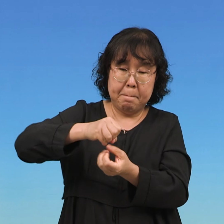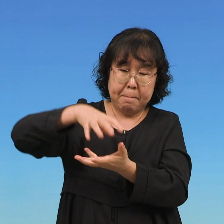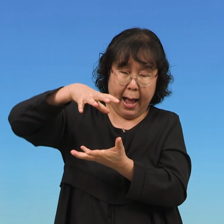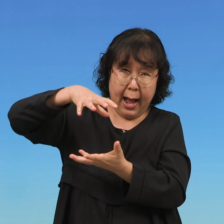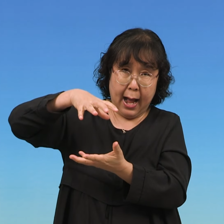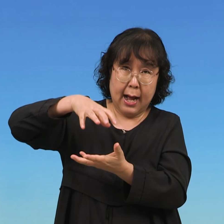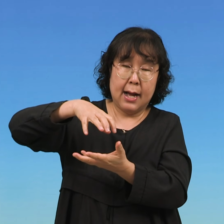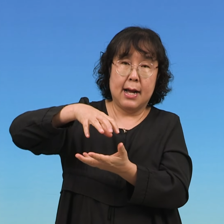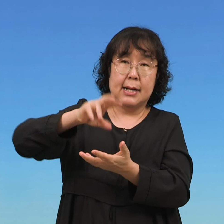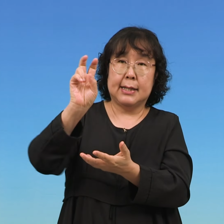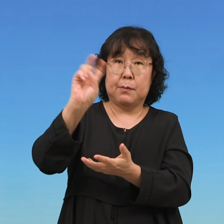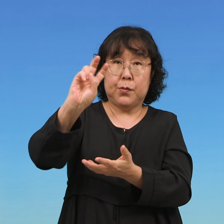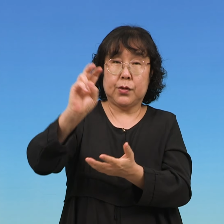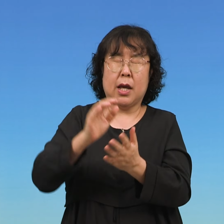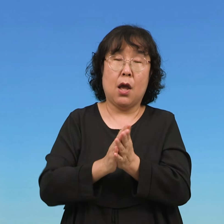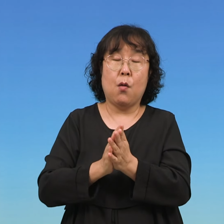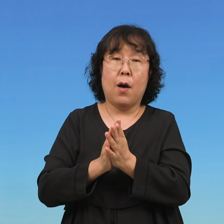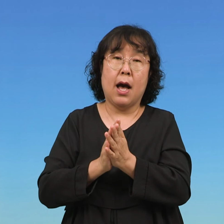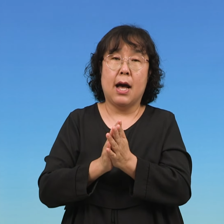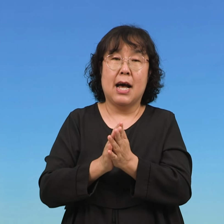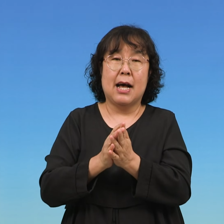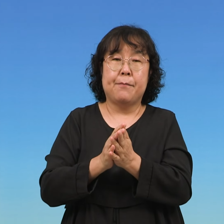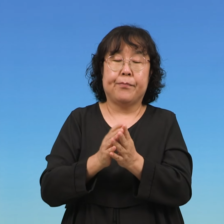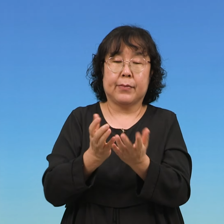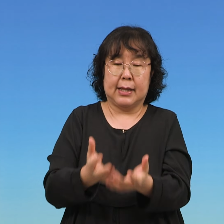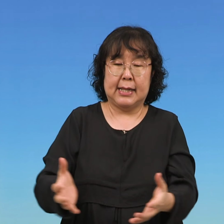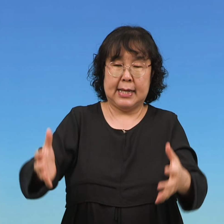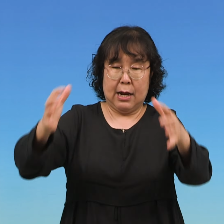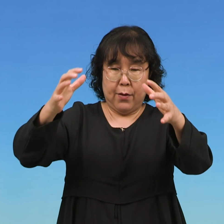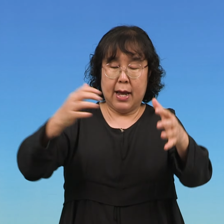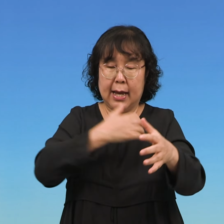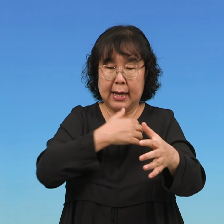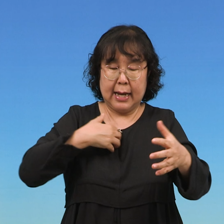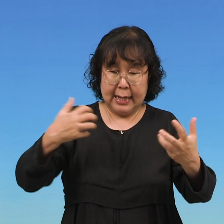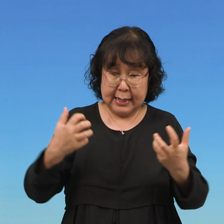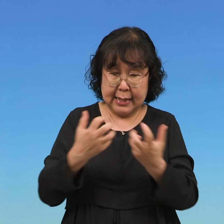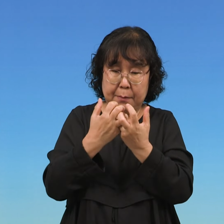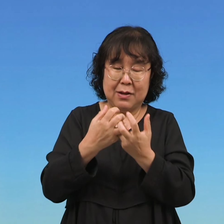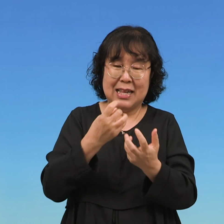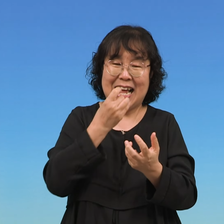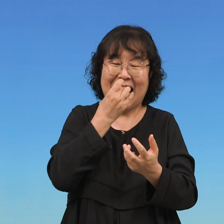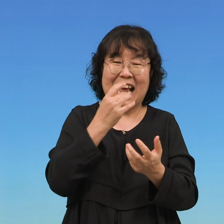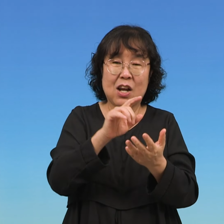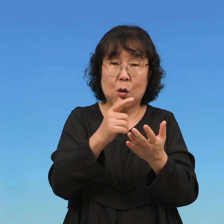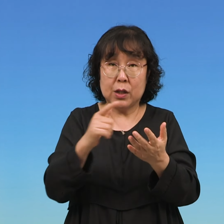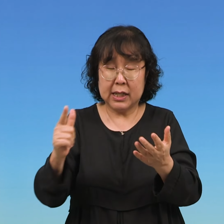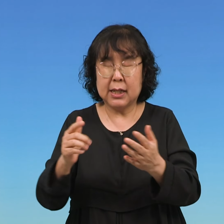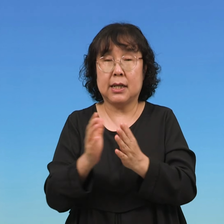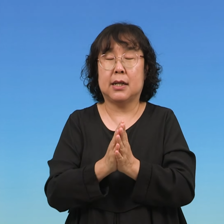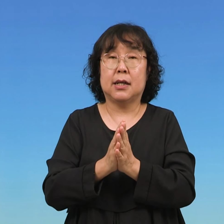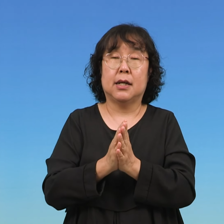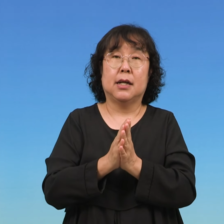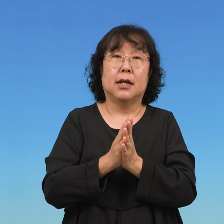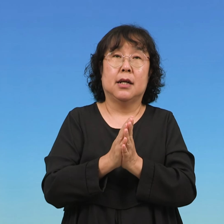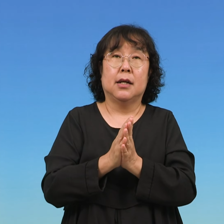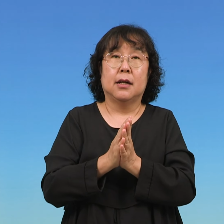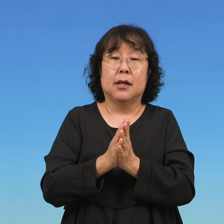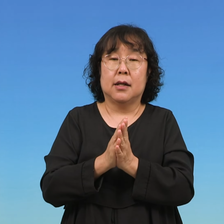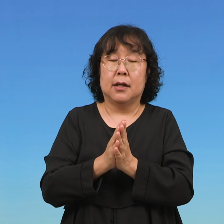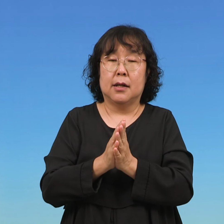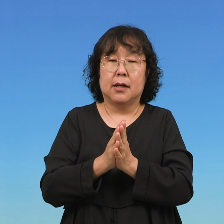가득 담은 햇곡식을 하나님의 사랑 엘리사를 두고 말하죠 하나님의 사람에게 가지고 왔다 엘리사가 그것을